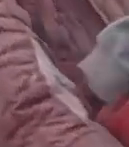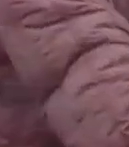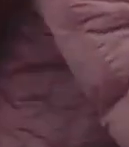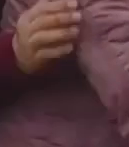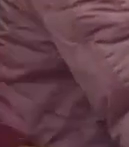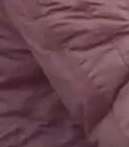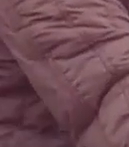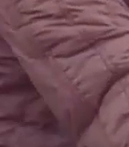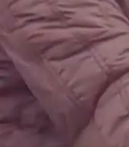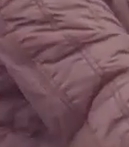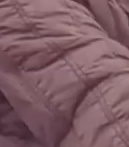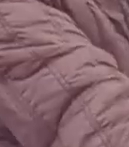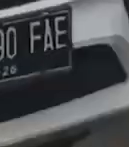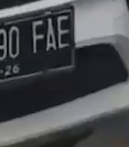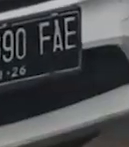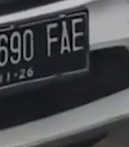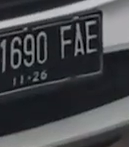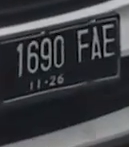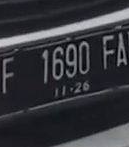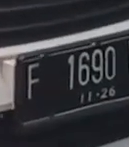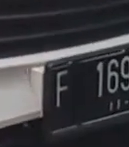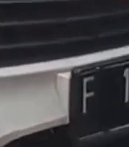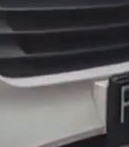mobil pribadi dan sepeda motor dari arah Jakarta.